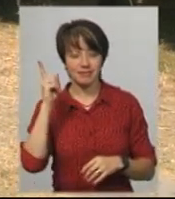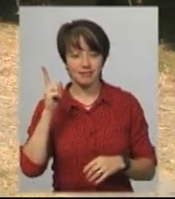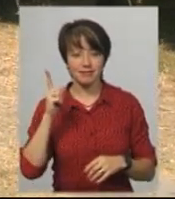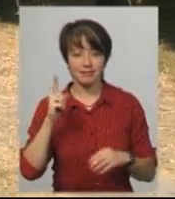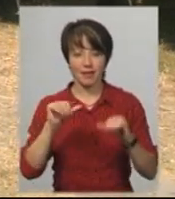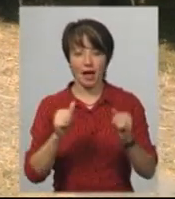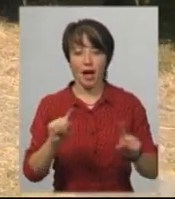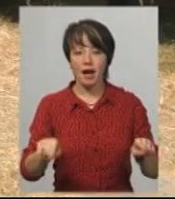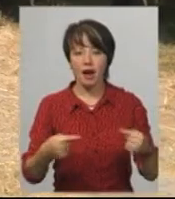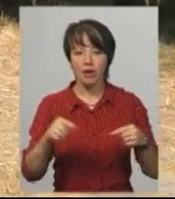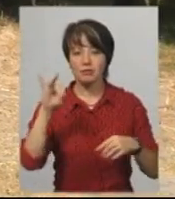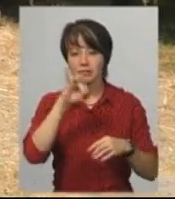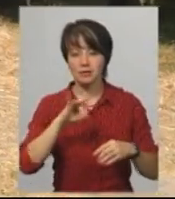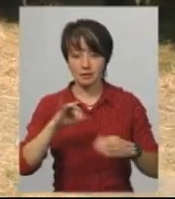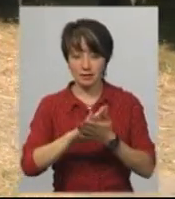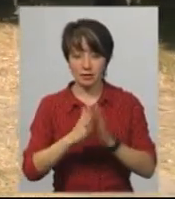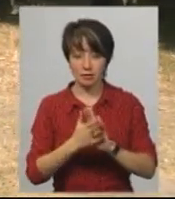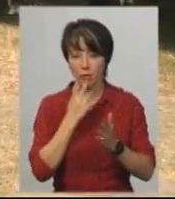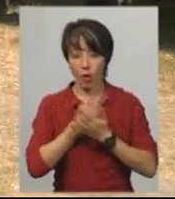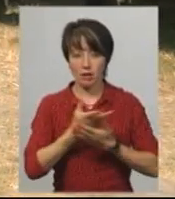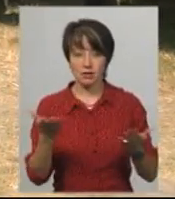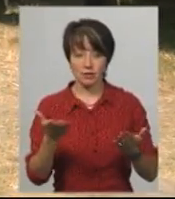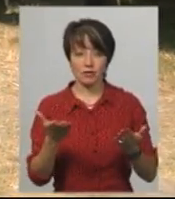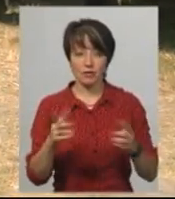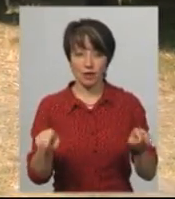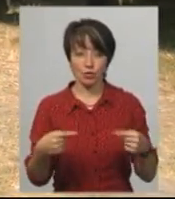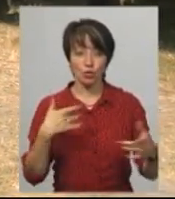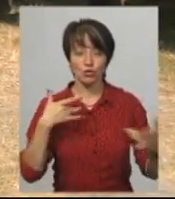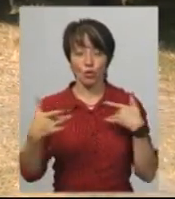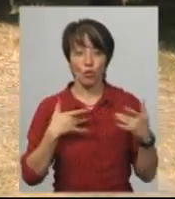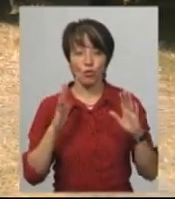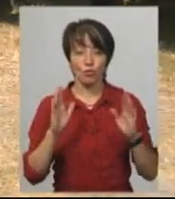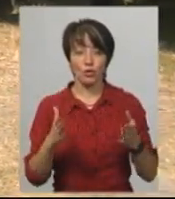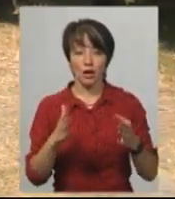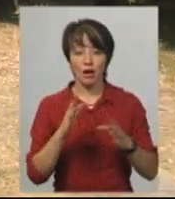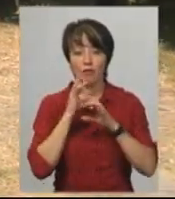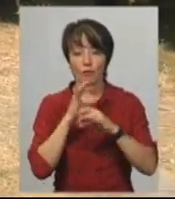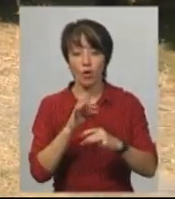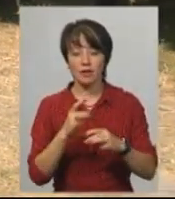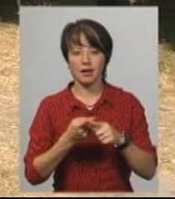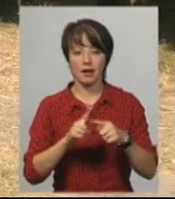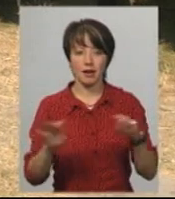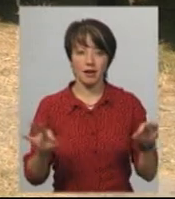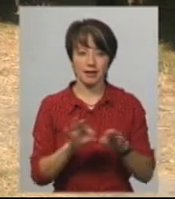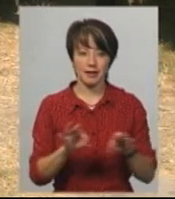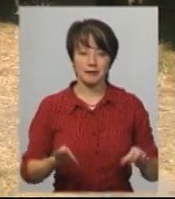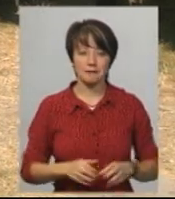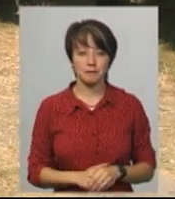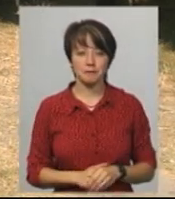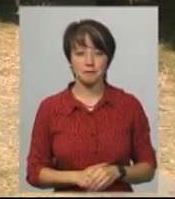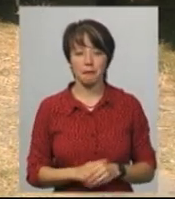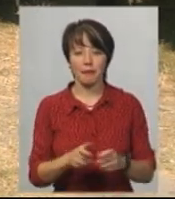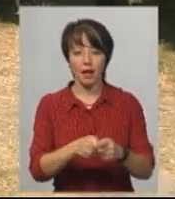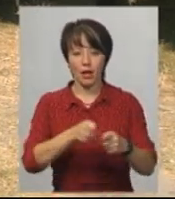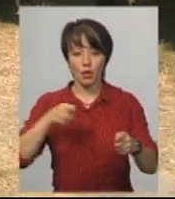такі реконструктори, скажімо, да, ну вони просто показово влаштовують шоу. Будуть волинкар буде, там як гра на волинці,